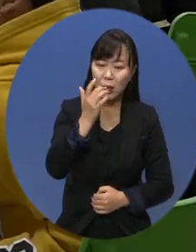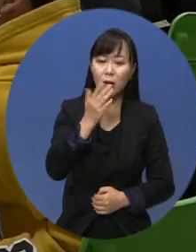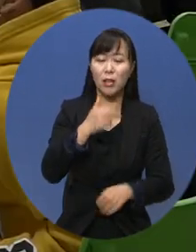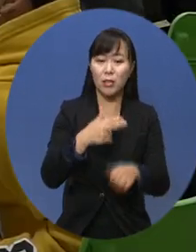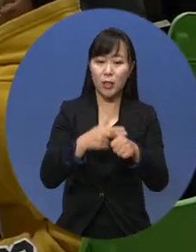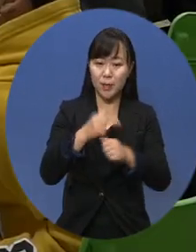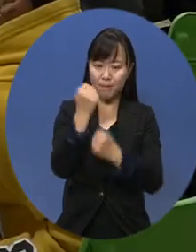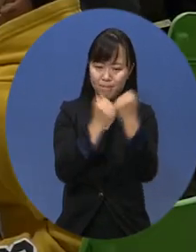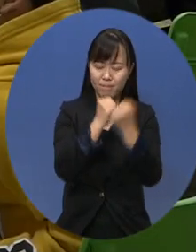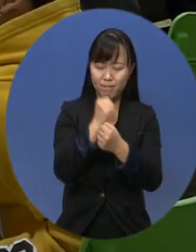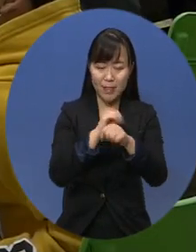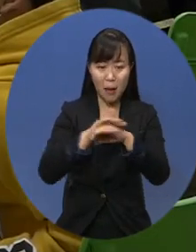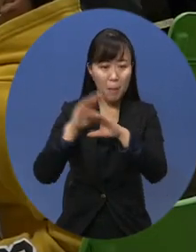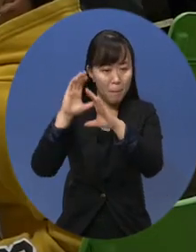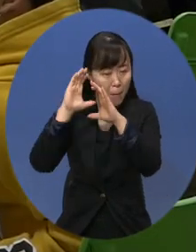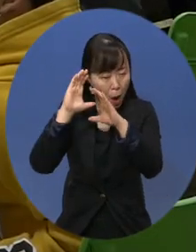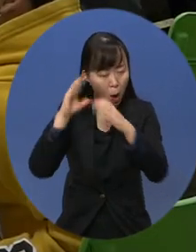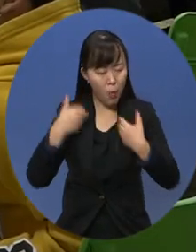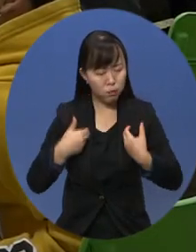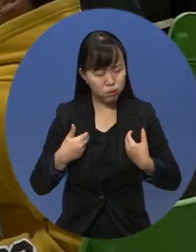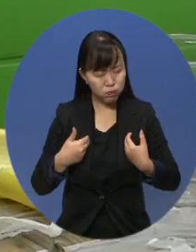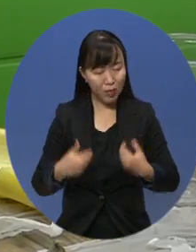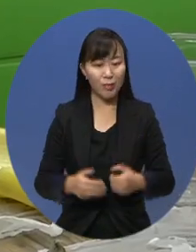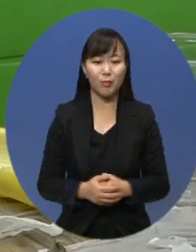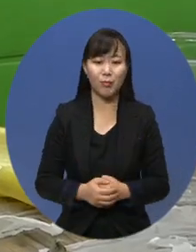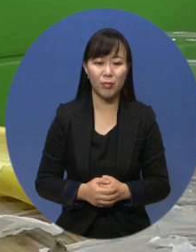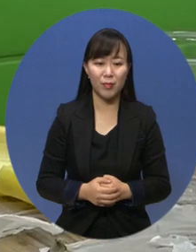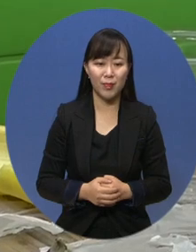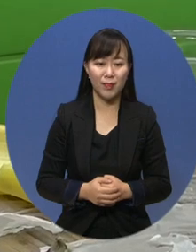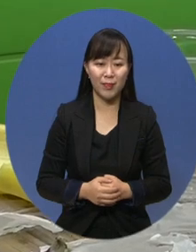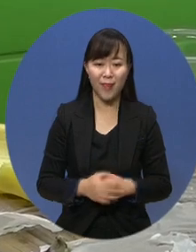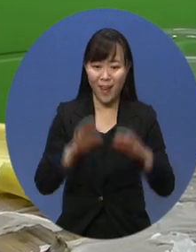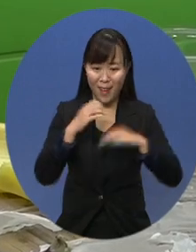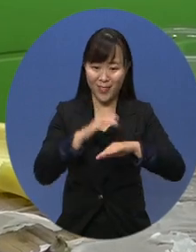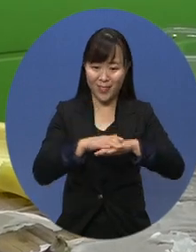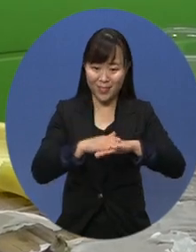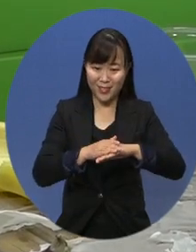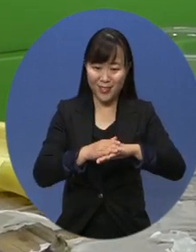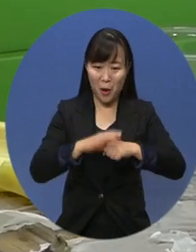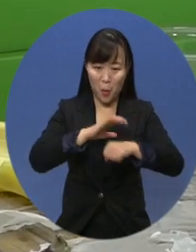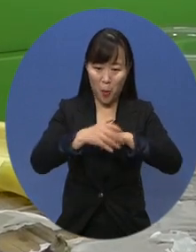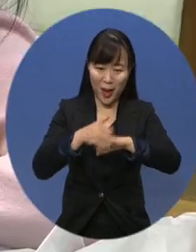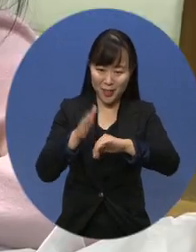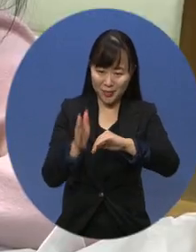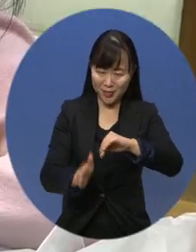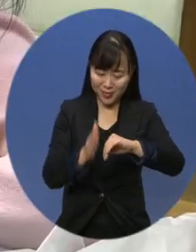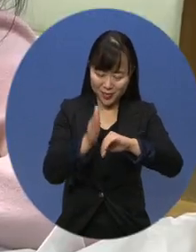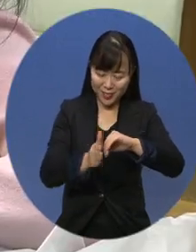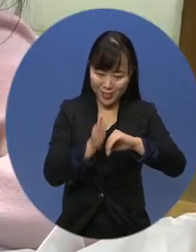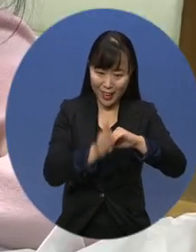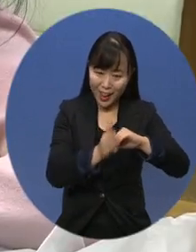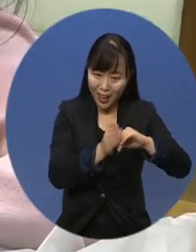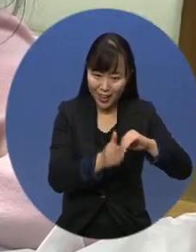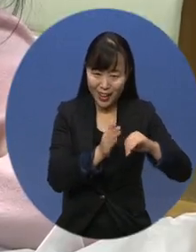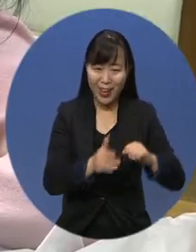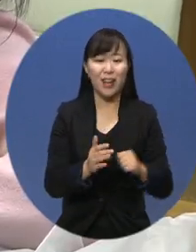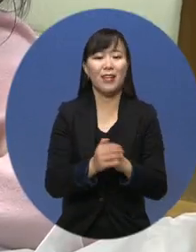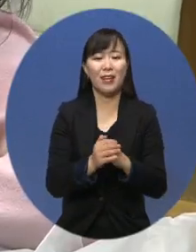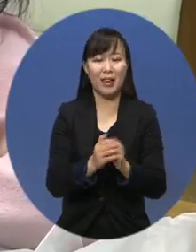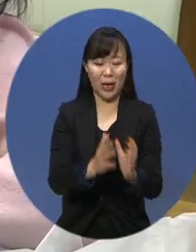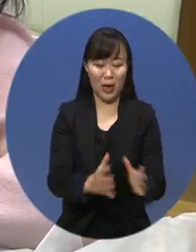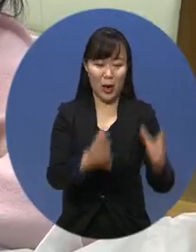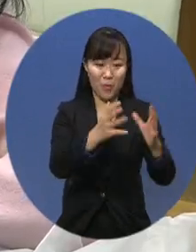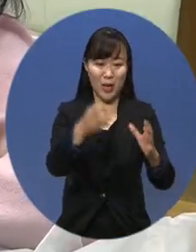기울이며 차분히 경창 합니다 고사리 같은 손으로 과일을 썰고 나누어진 컵에 하나씩 눌러